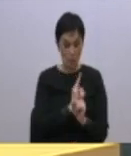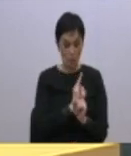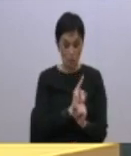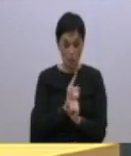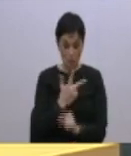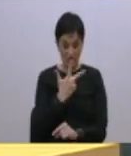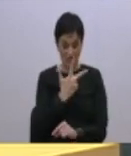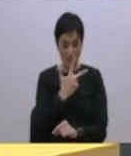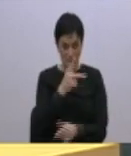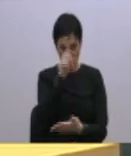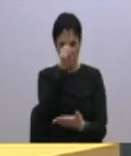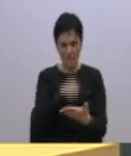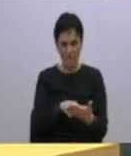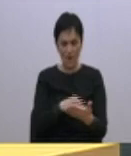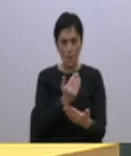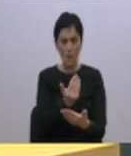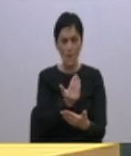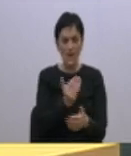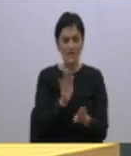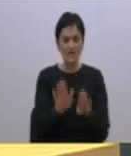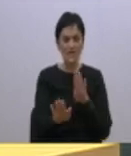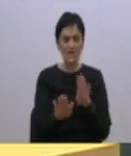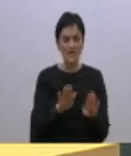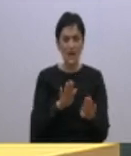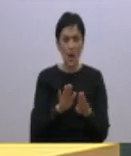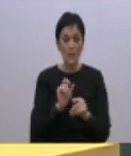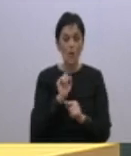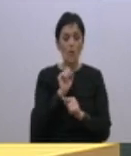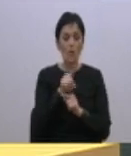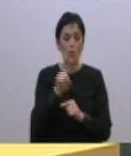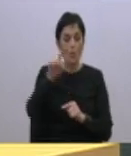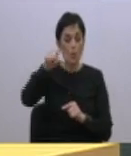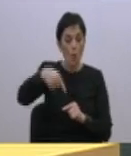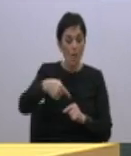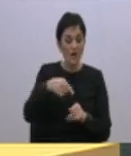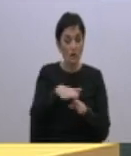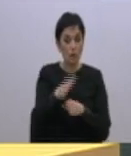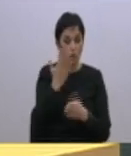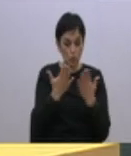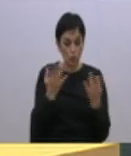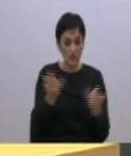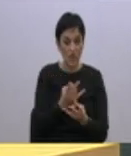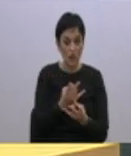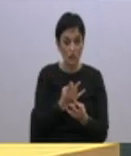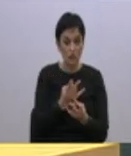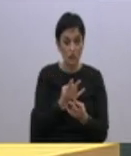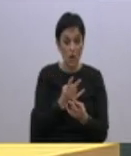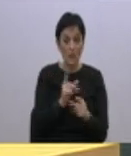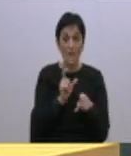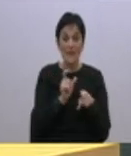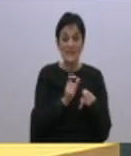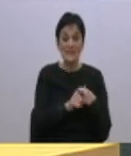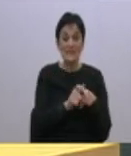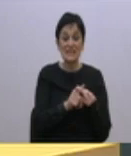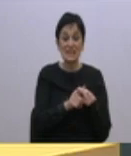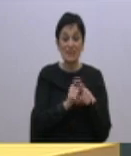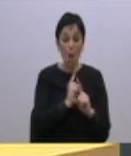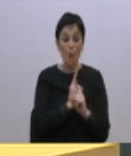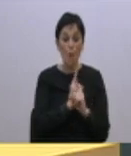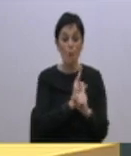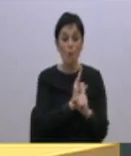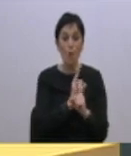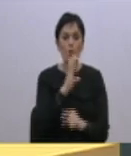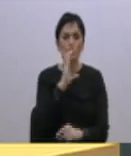ვანდოთ მათივე ხელმძღვანელის მოვალეობის შესრულება თუ ეს საჭირო გახდა მაშინ როცა სიტყვა მოადგილე სულხან